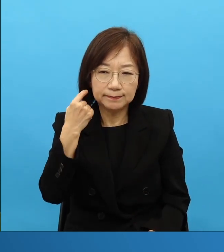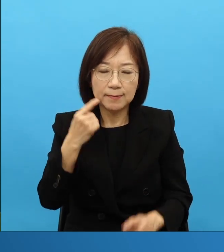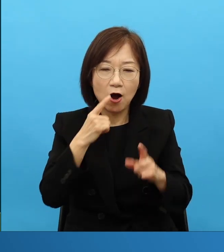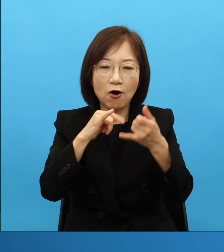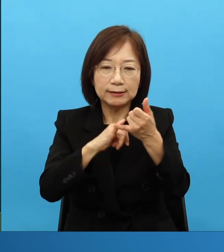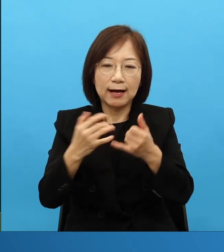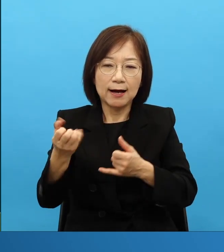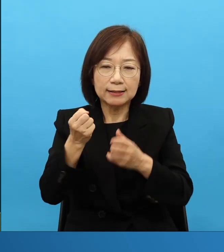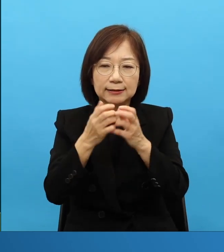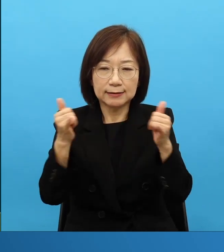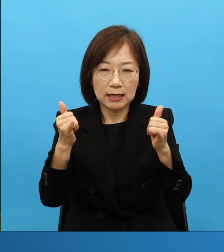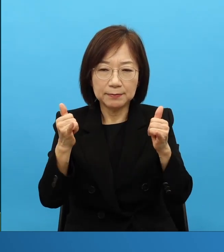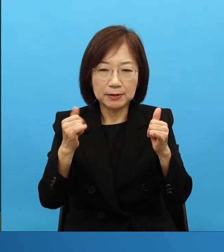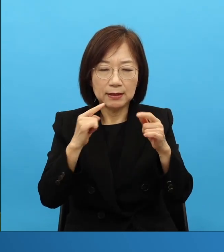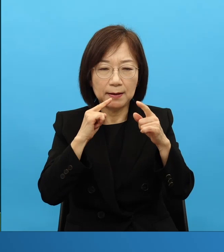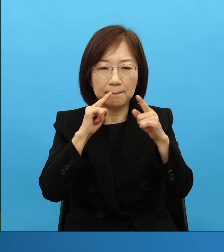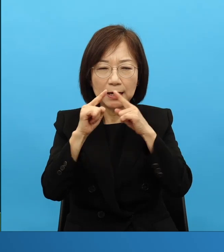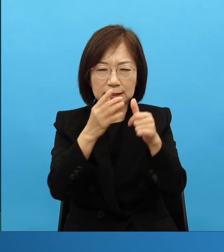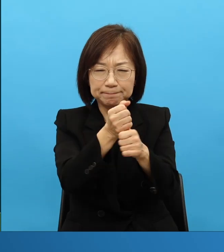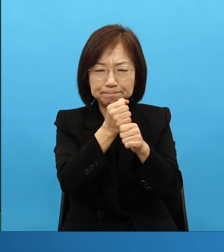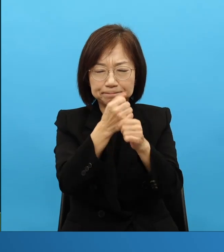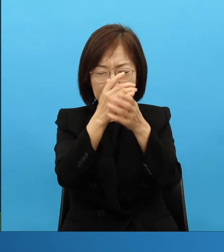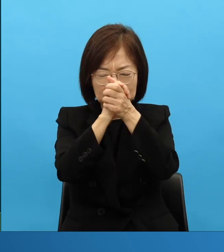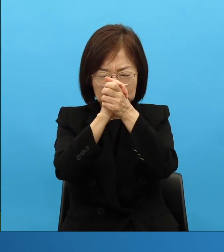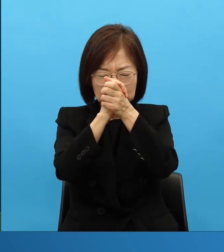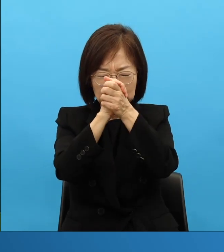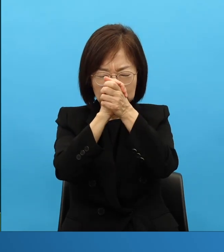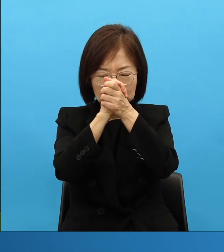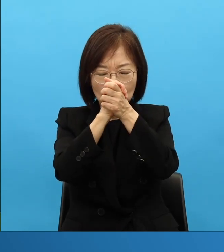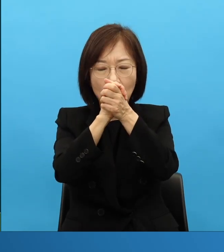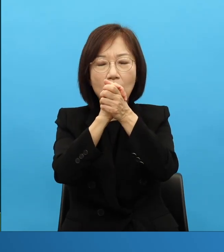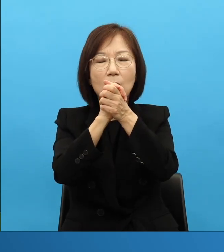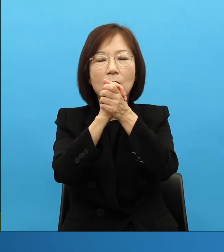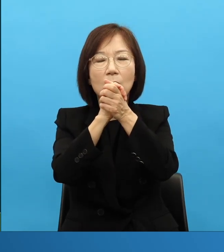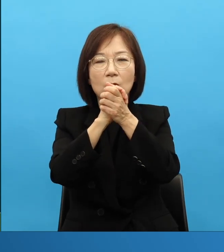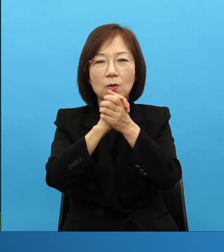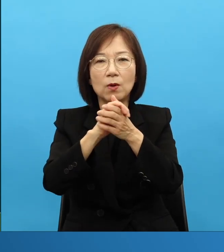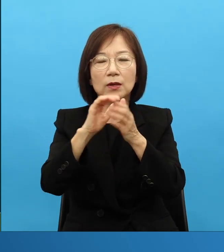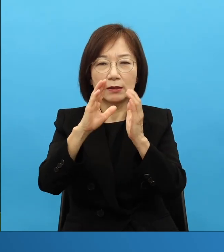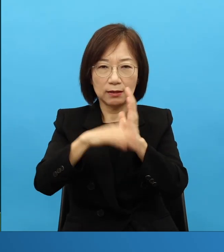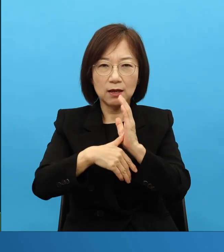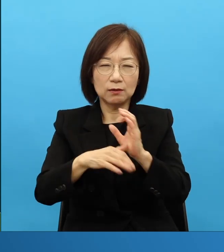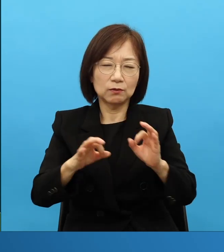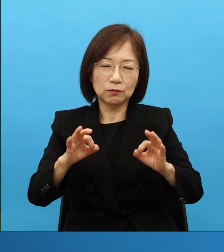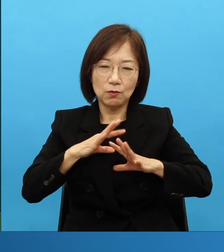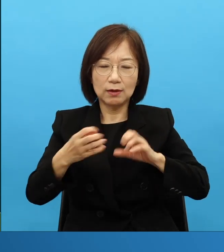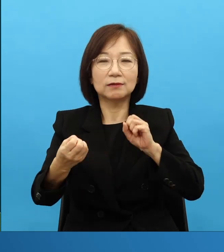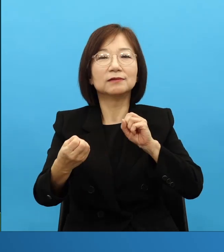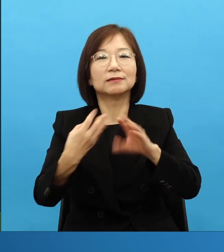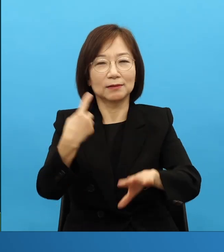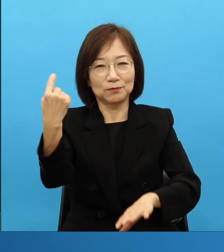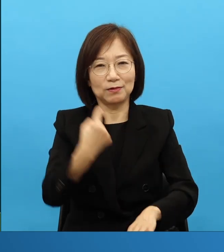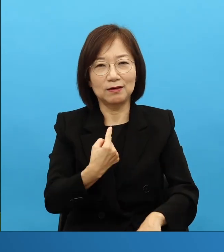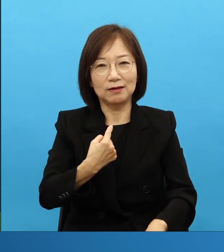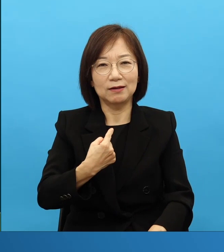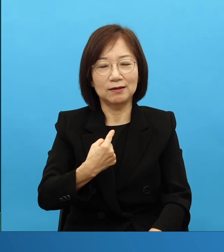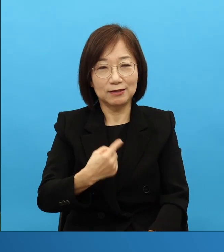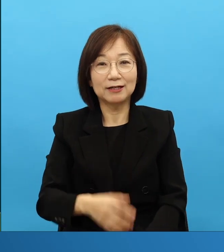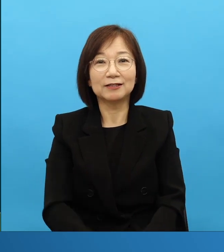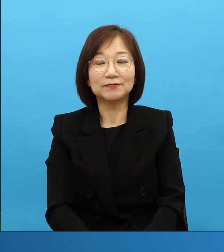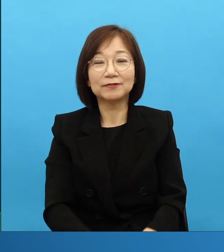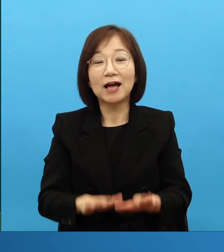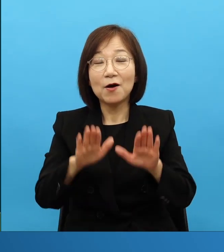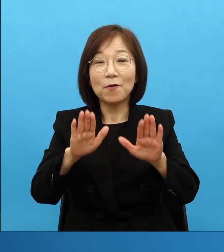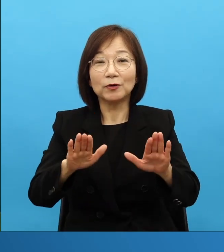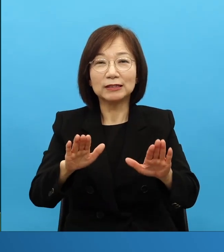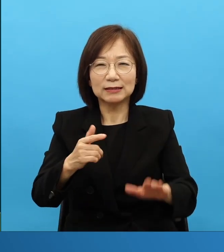말씀 붙잡고 기도하는 이런 거구나 말이에요. Somebody with the gospel, the covenant, when they pray, this is what happens. 오늘 가장 은혜